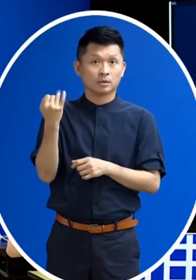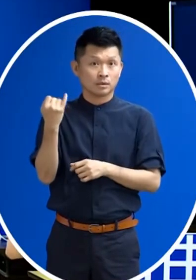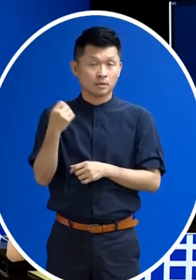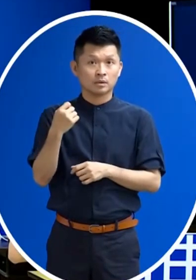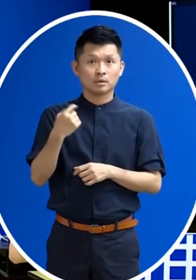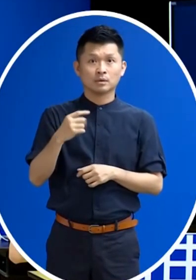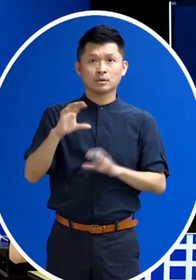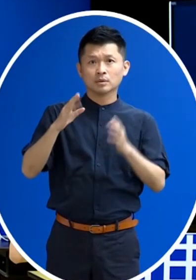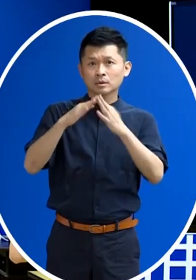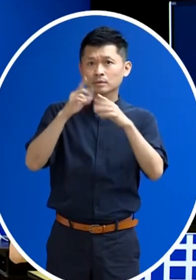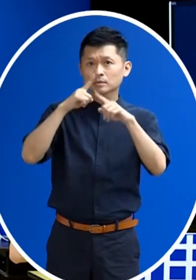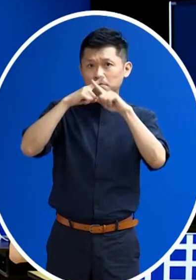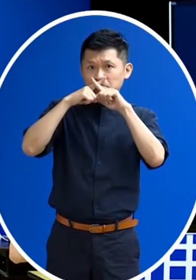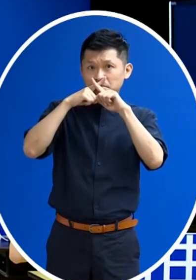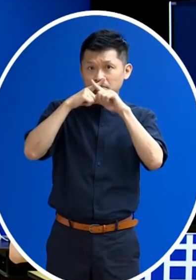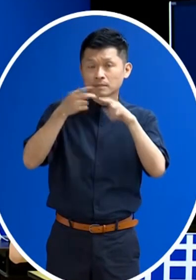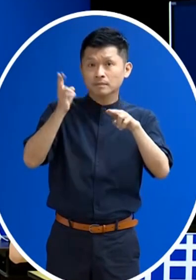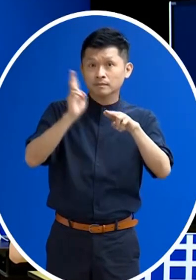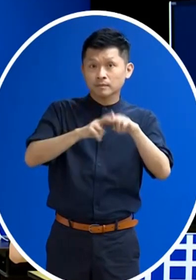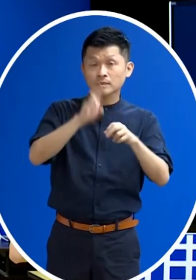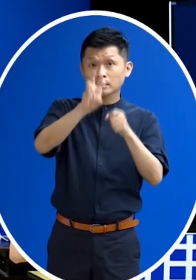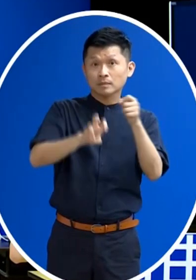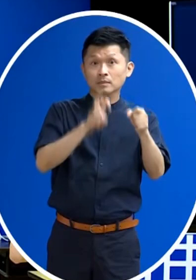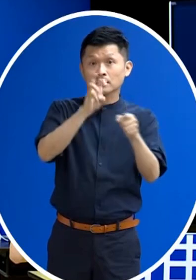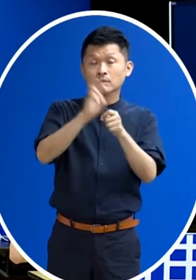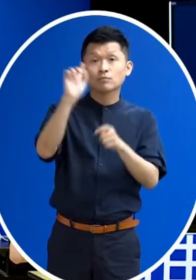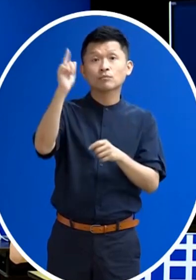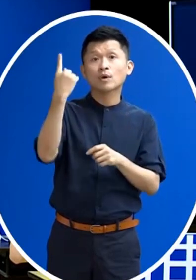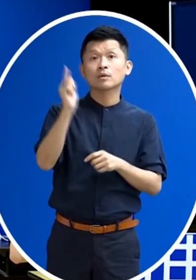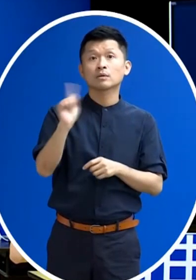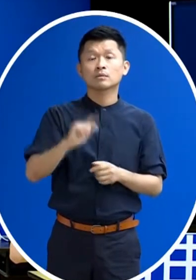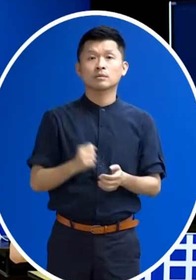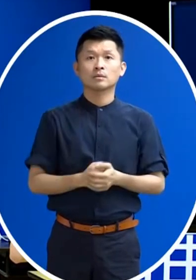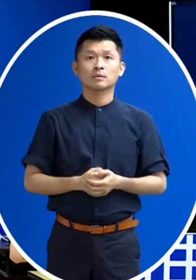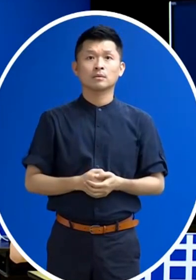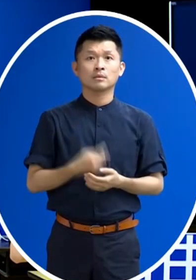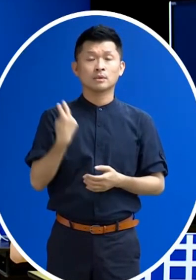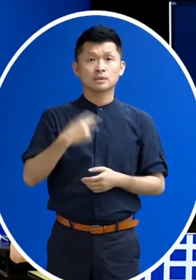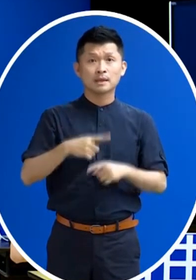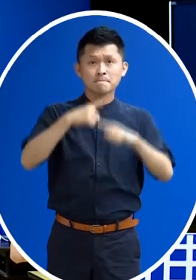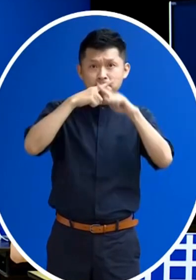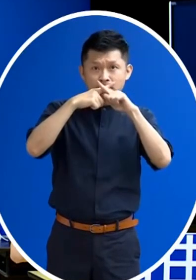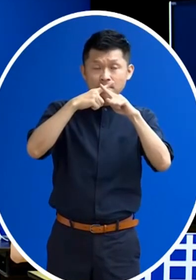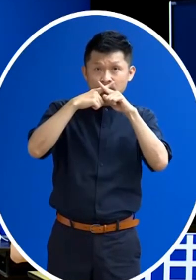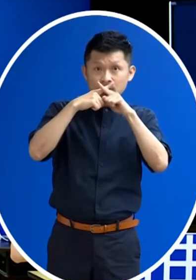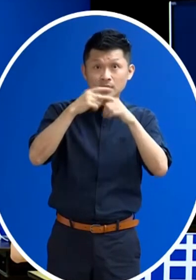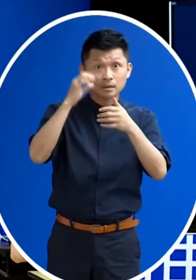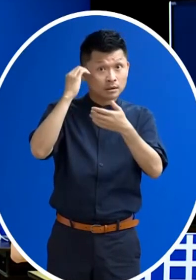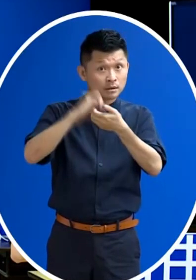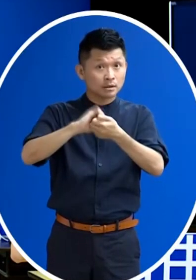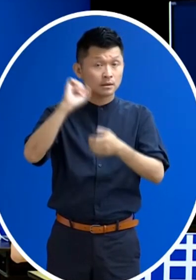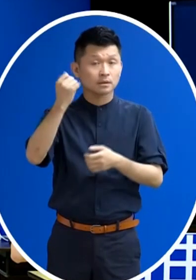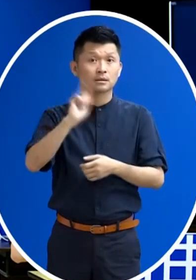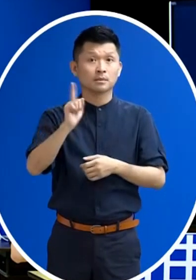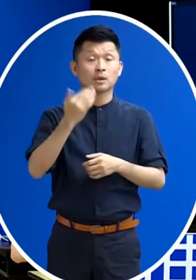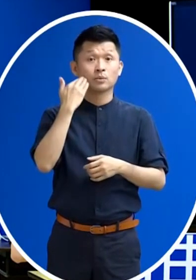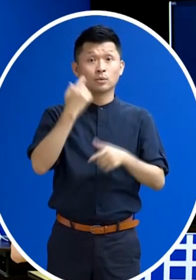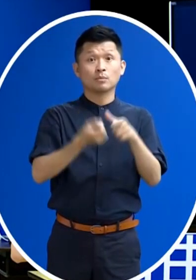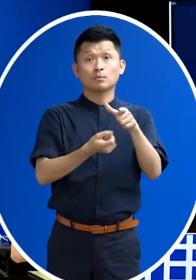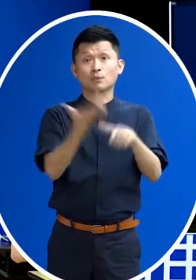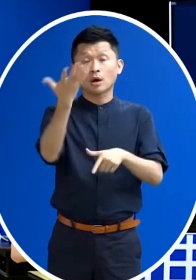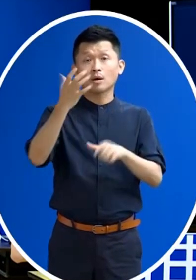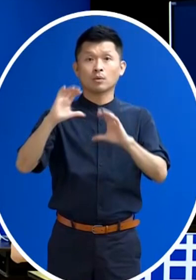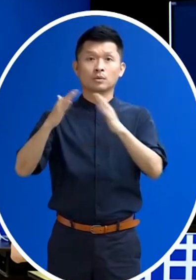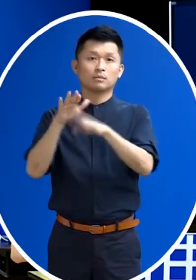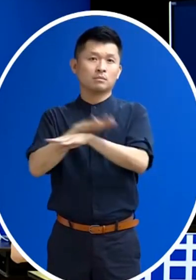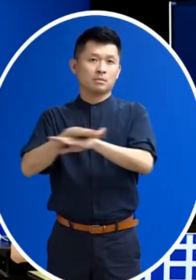密要存封30年。那请问认定的依据是什么？那绝对机密的定义是泄露国会危及国家安全。那请问